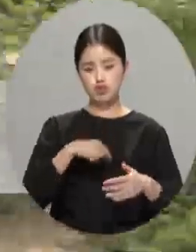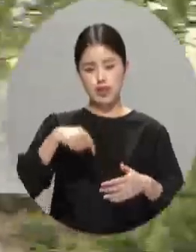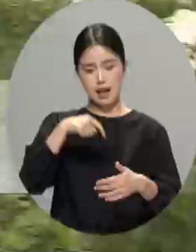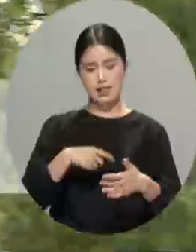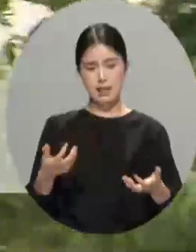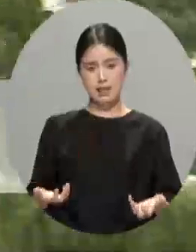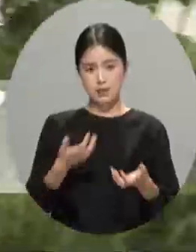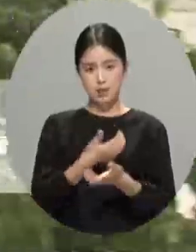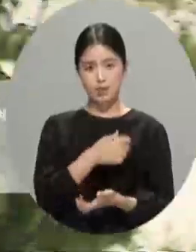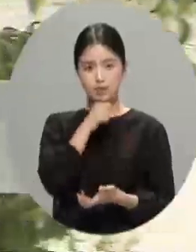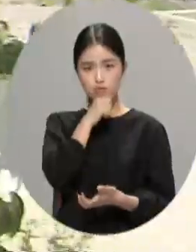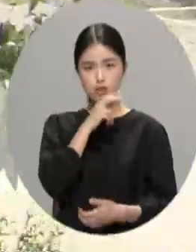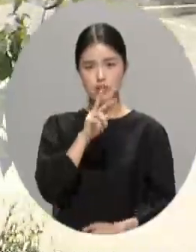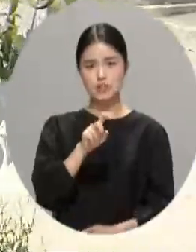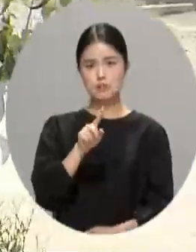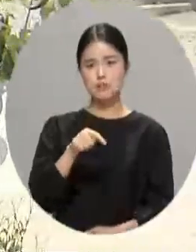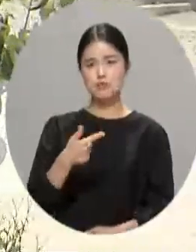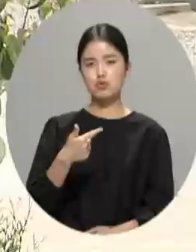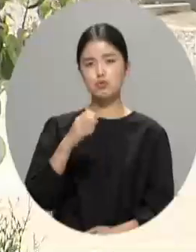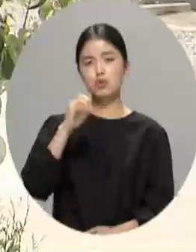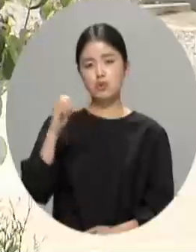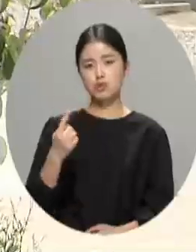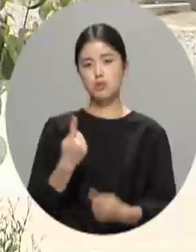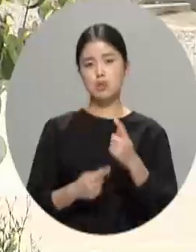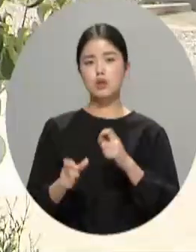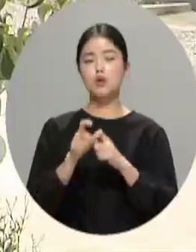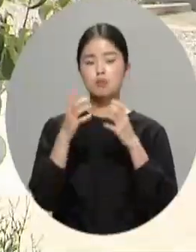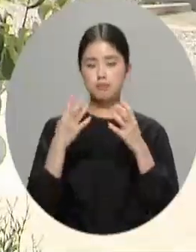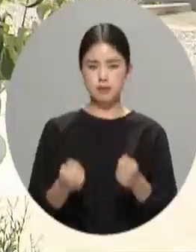이동률 21.6%보다도 훨씬 높은